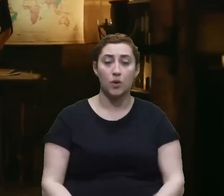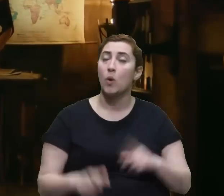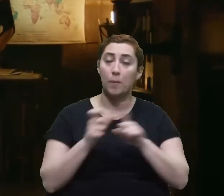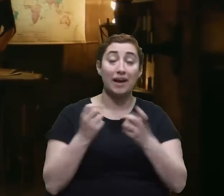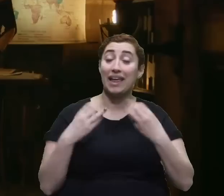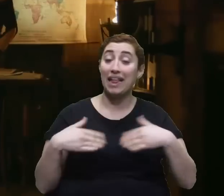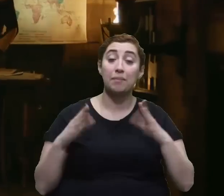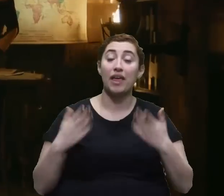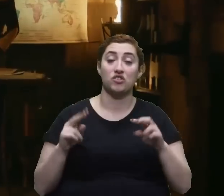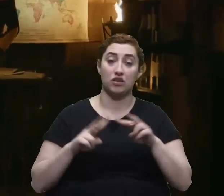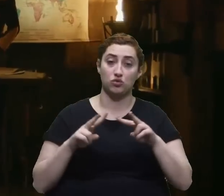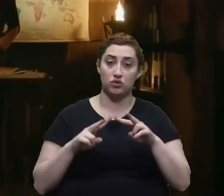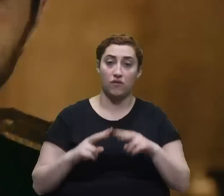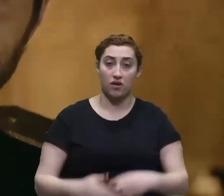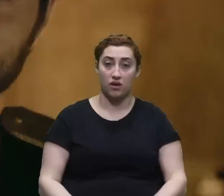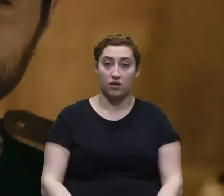Korumak yeterli olmayabilir Mustafa.